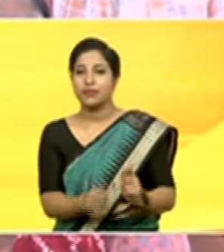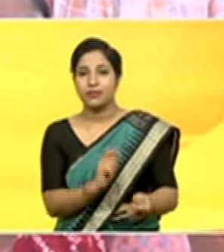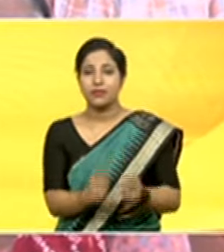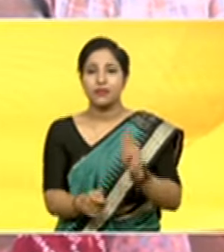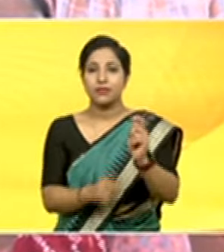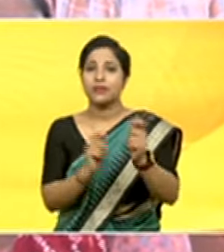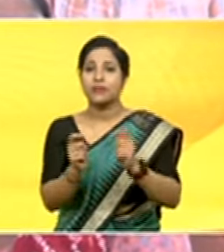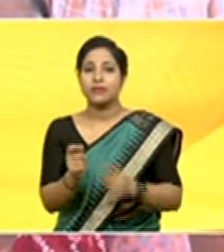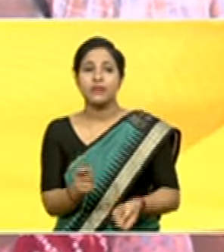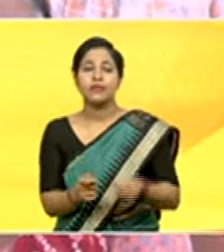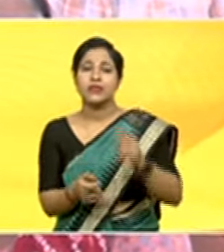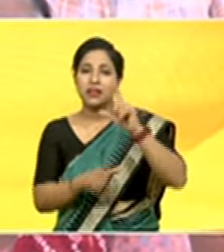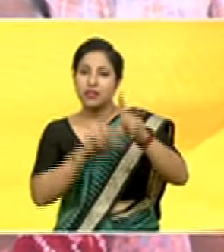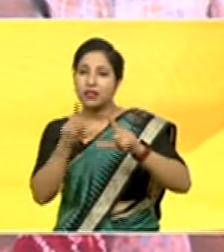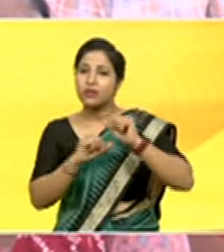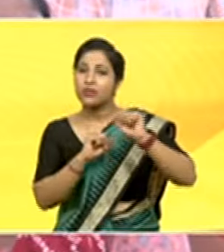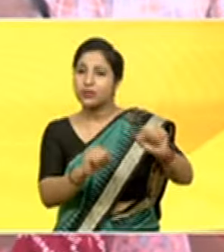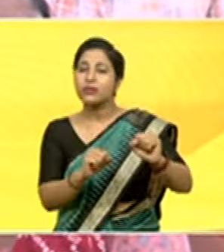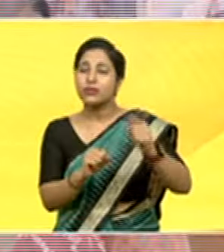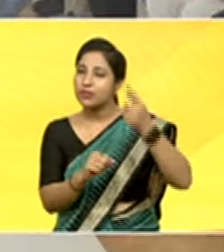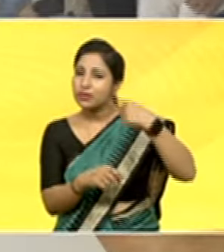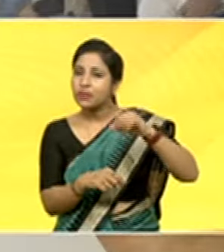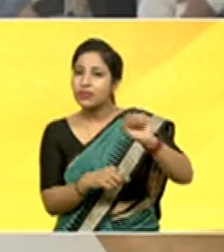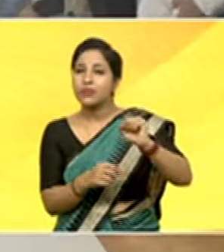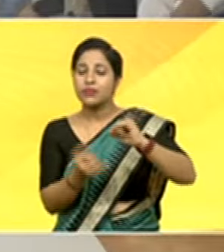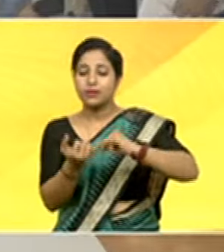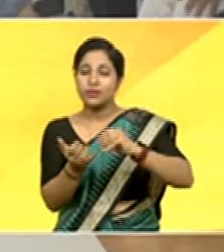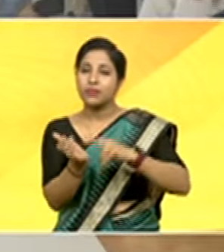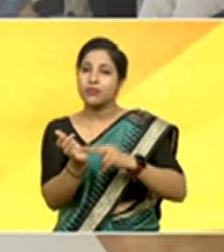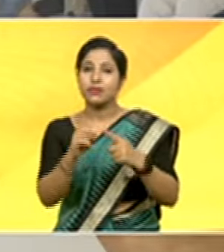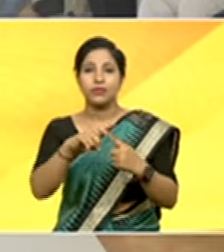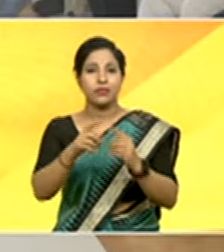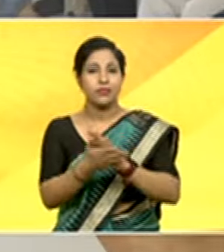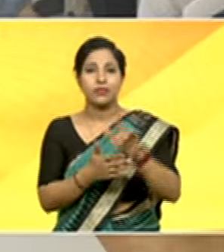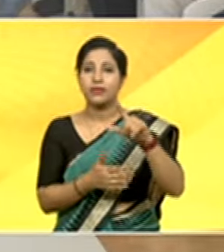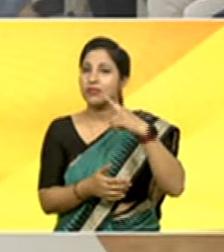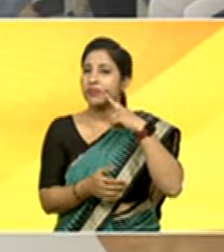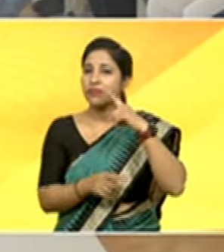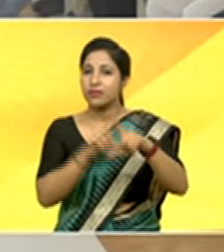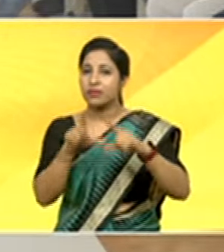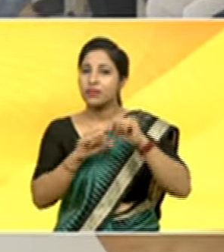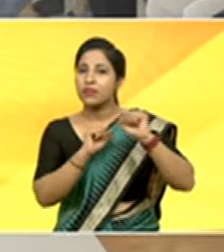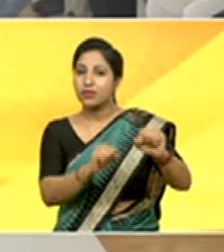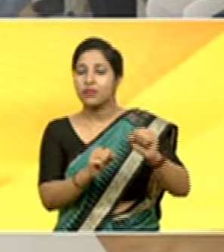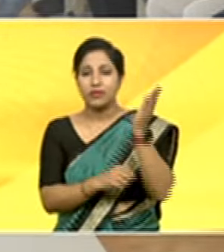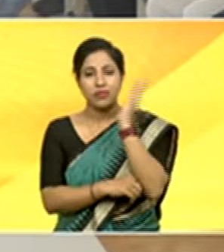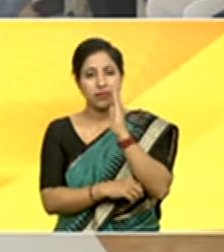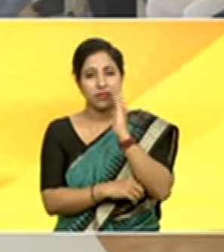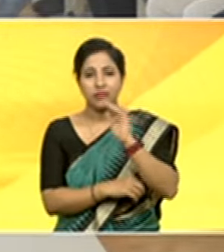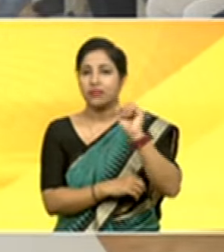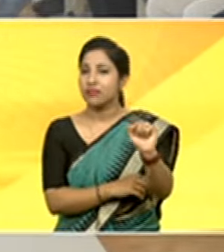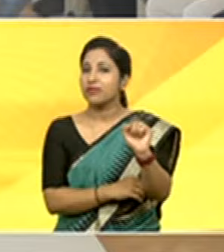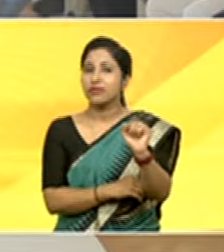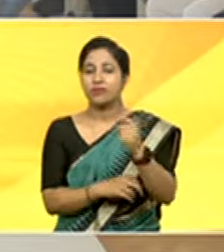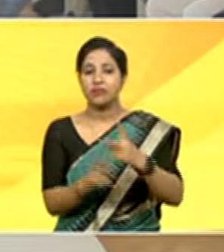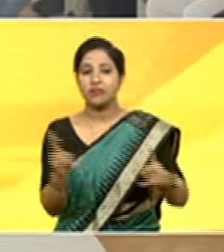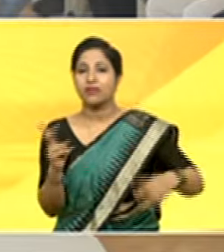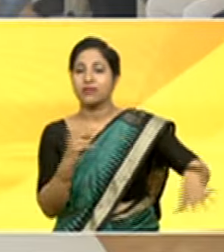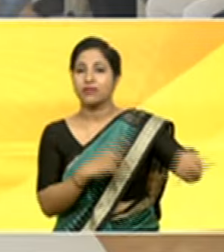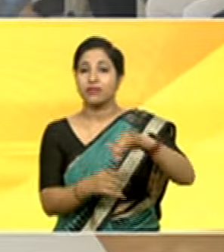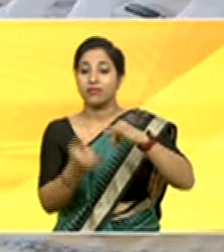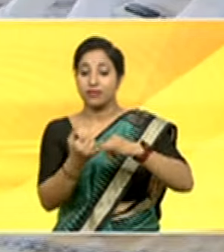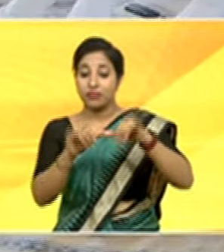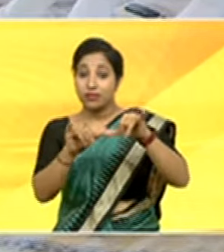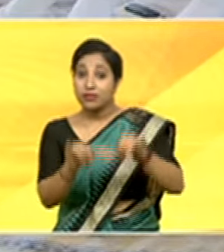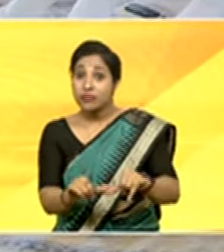सिधा कनू होलो भुया माना वेवों तिस जुन जाहा दिसमरिया मरं हुंदो सांताल